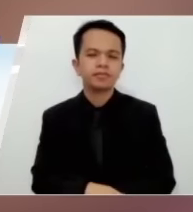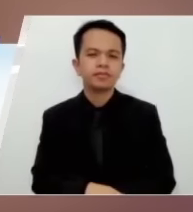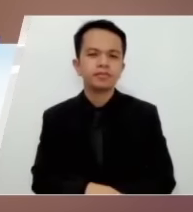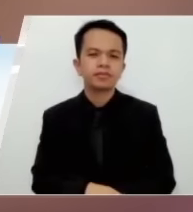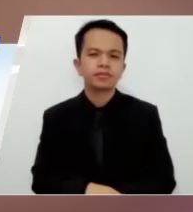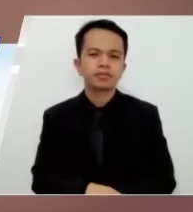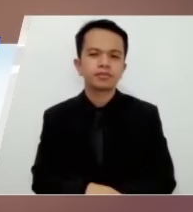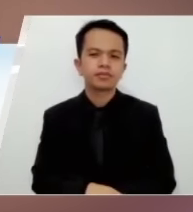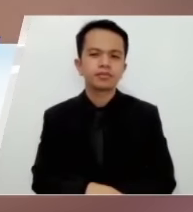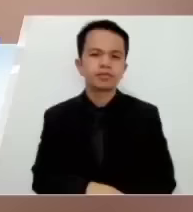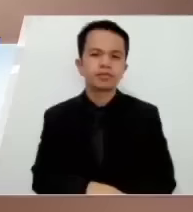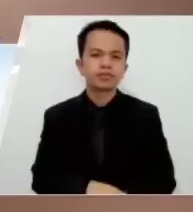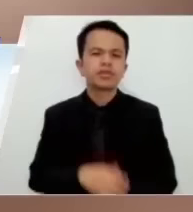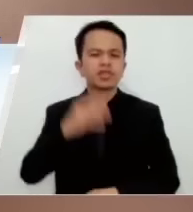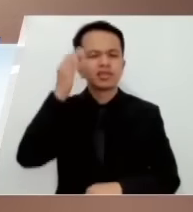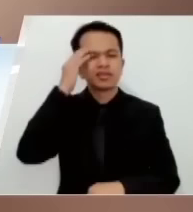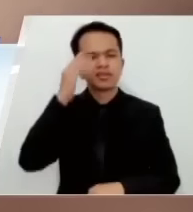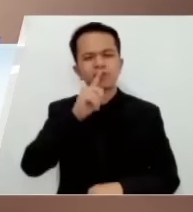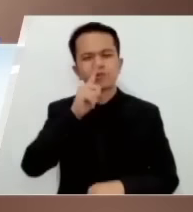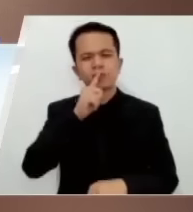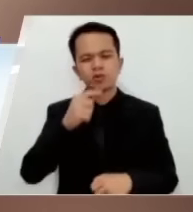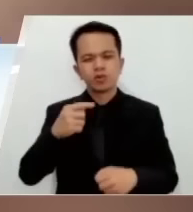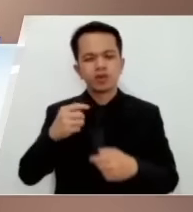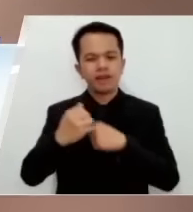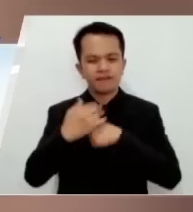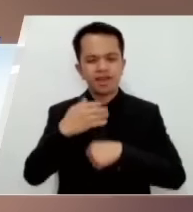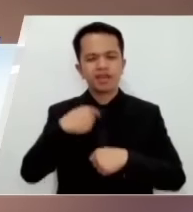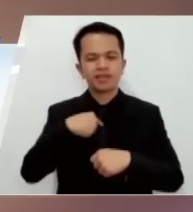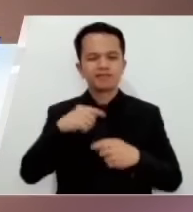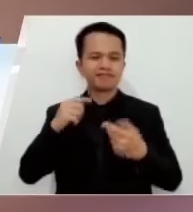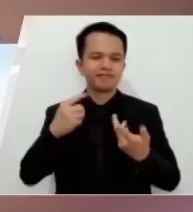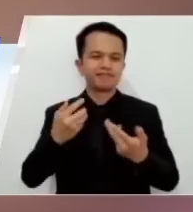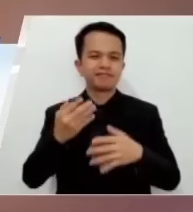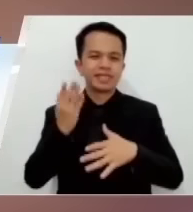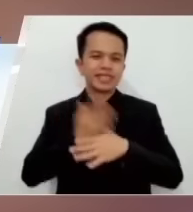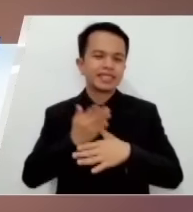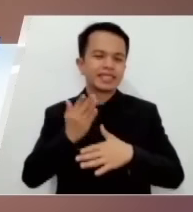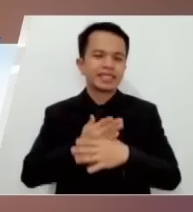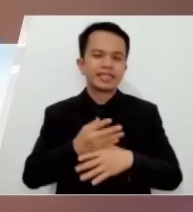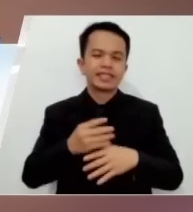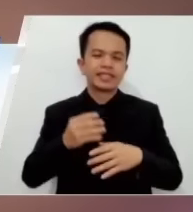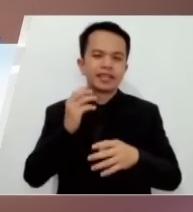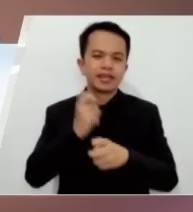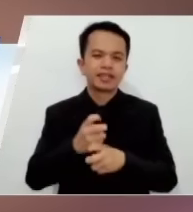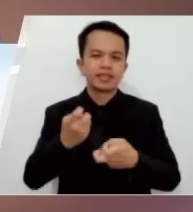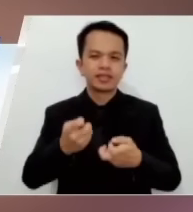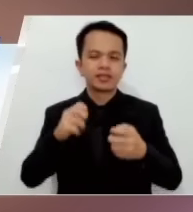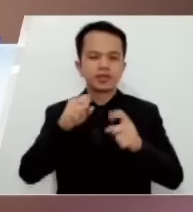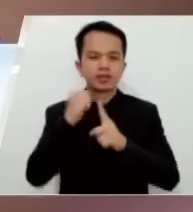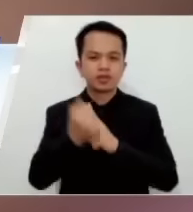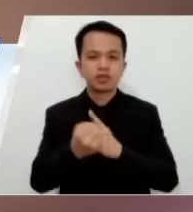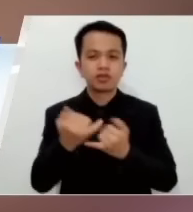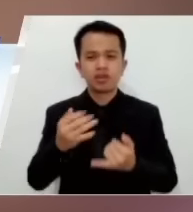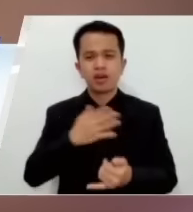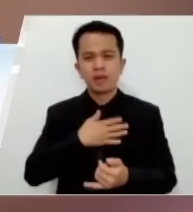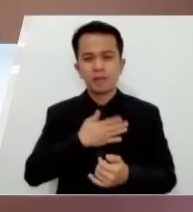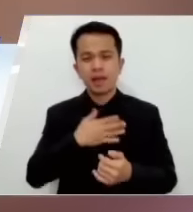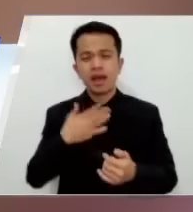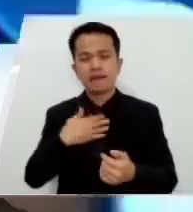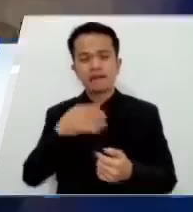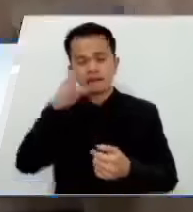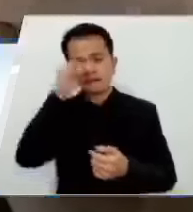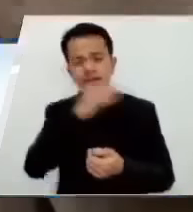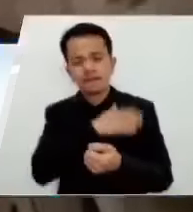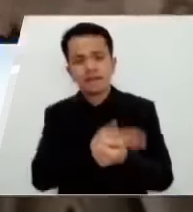hindi lang po ako dahil Ako lang po ang inaasahan ng asawa ko nag-dial ISIS tsaka ng Anong nag-aaral